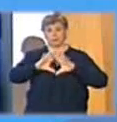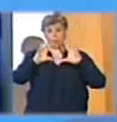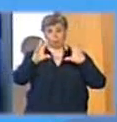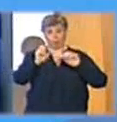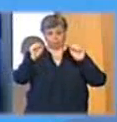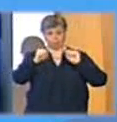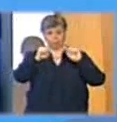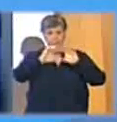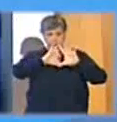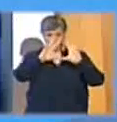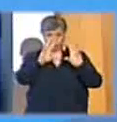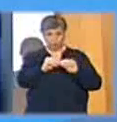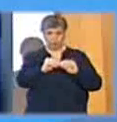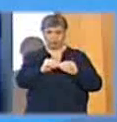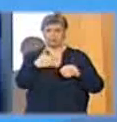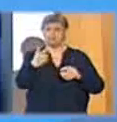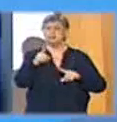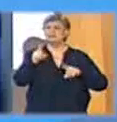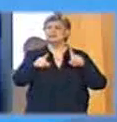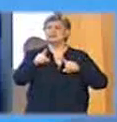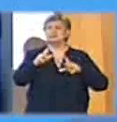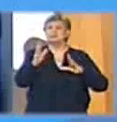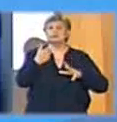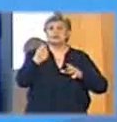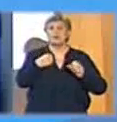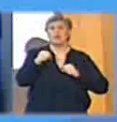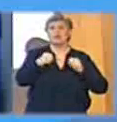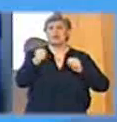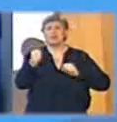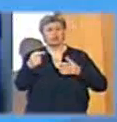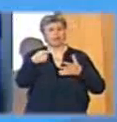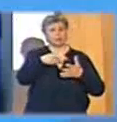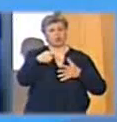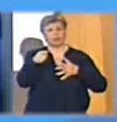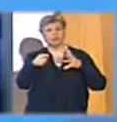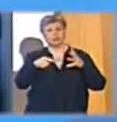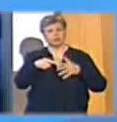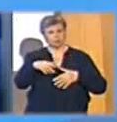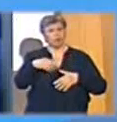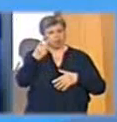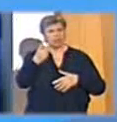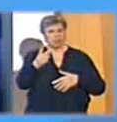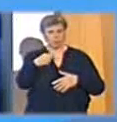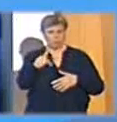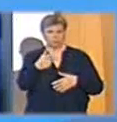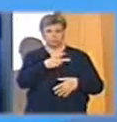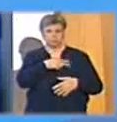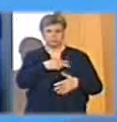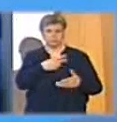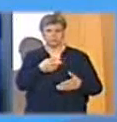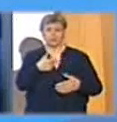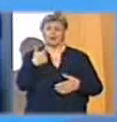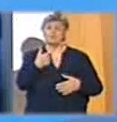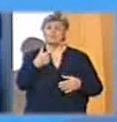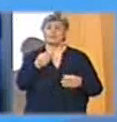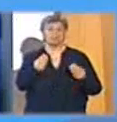βεβαίως το να διαφωνεί κάποιος και να λέει λίγο προς αυτή την κατάσταση, λίγο προς την άλλη κατάσταση, θεωρείται θεμητό. Θα βρεθεί το μείγμα, το οποίο θα έχει όμως